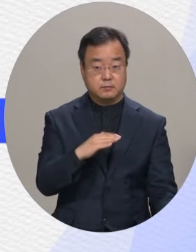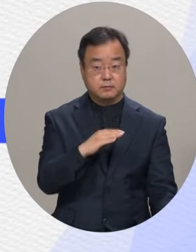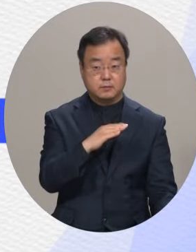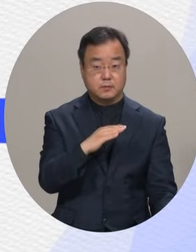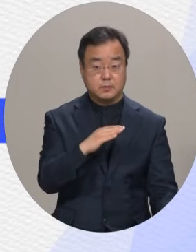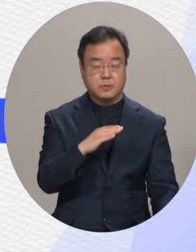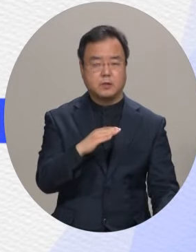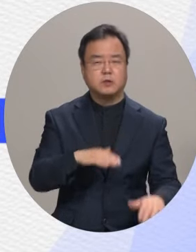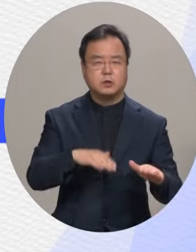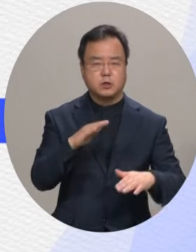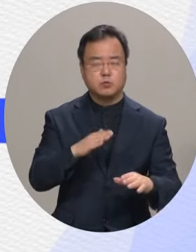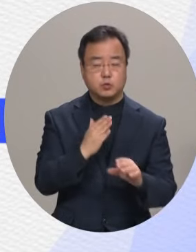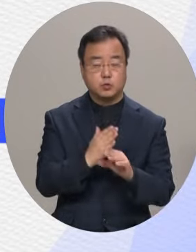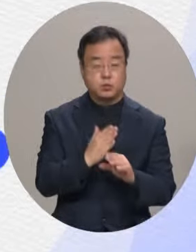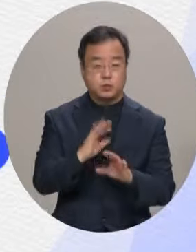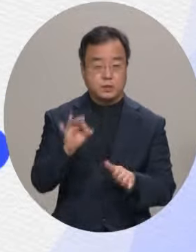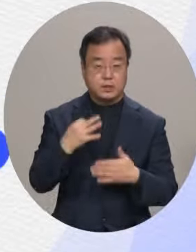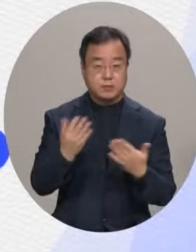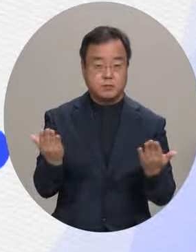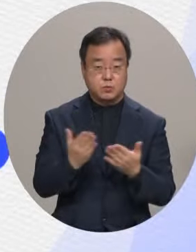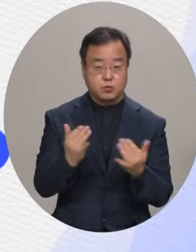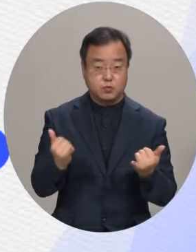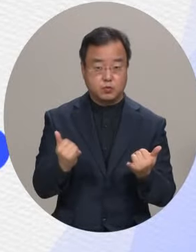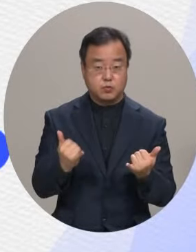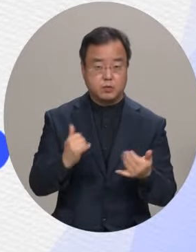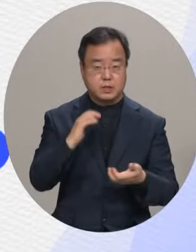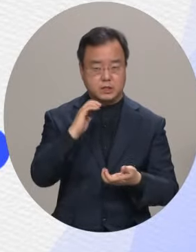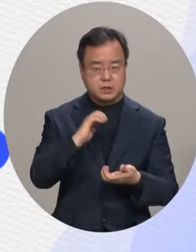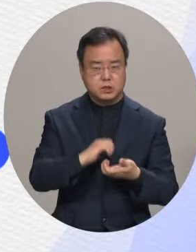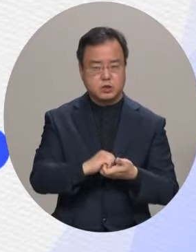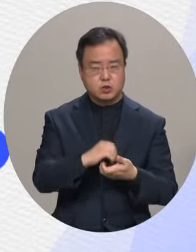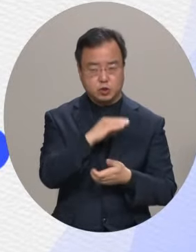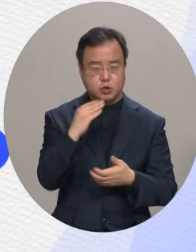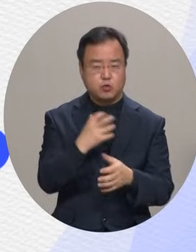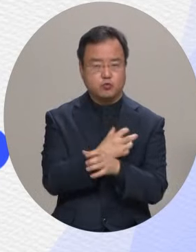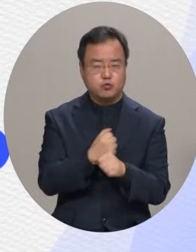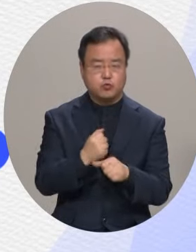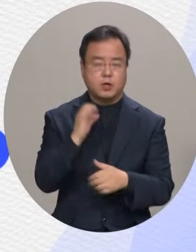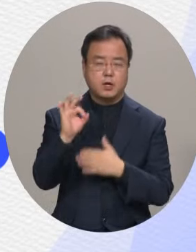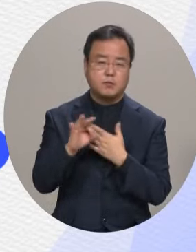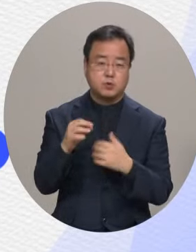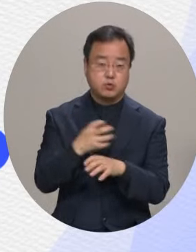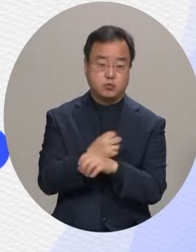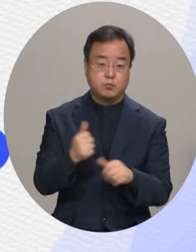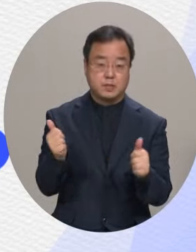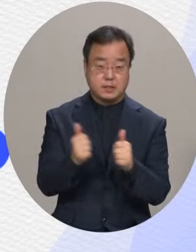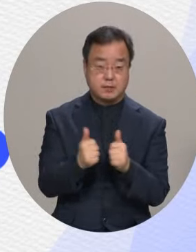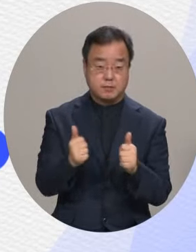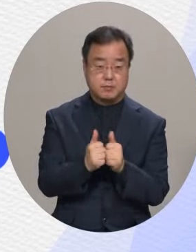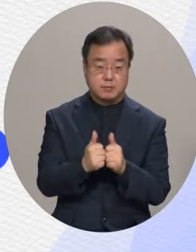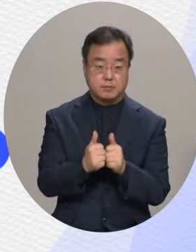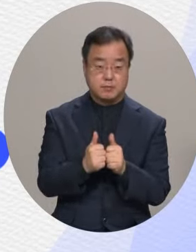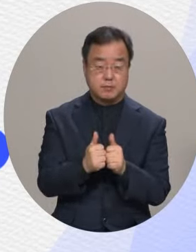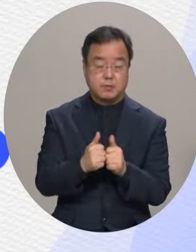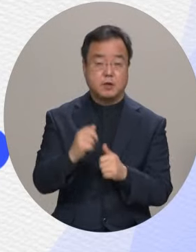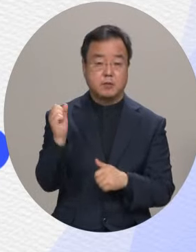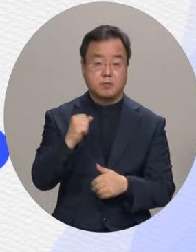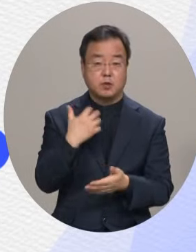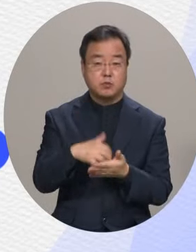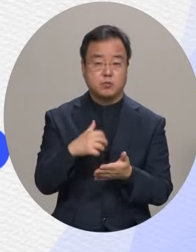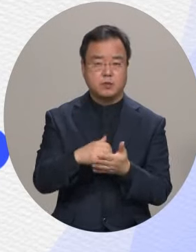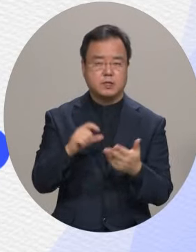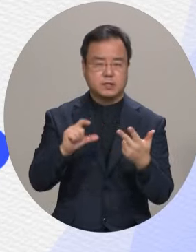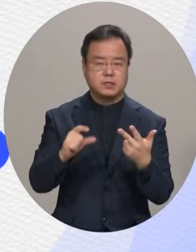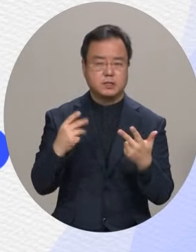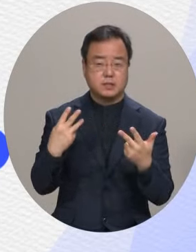또한 전체 인근 근로자에서 정규대 비정규직 규모에서 남자는 정규대 비정규직 비율이 7대